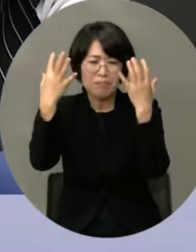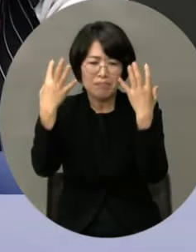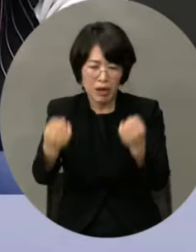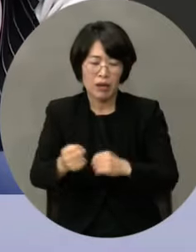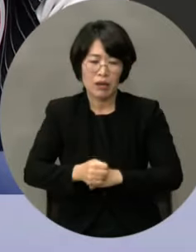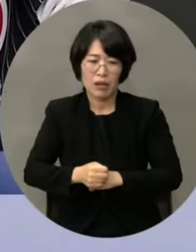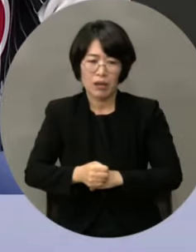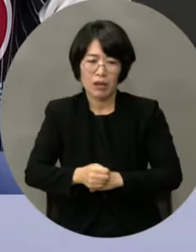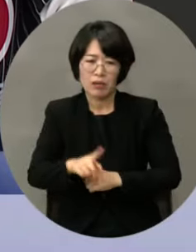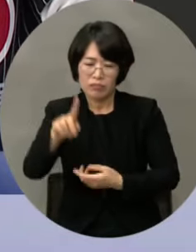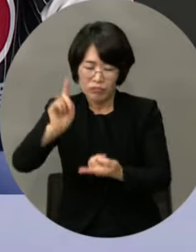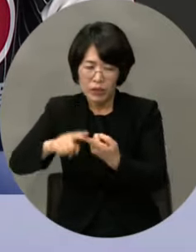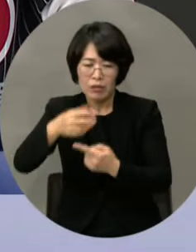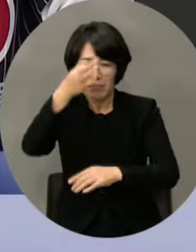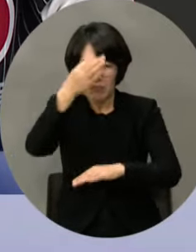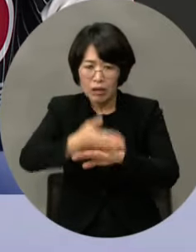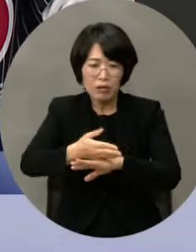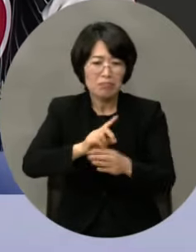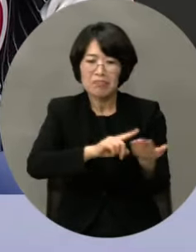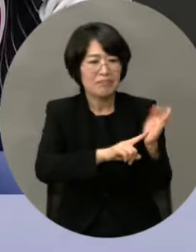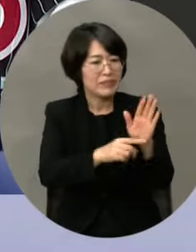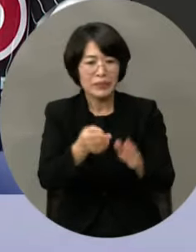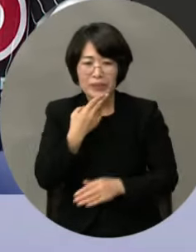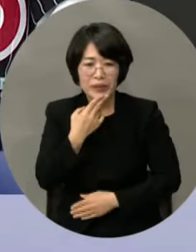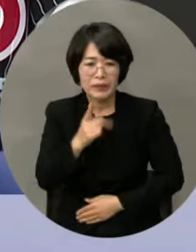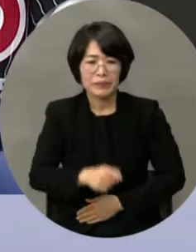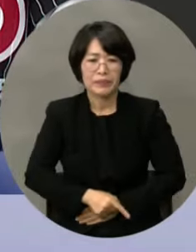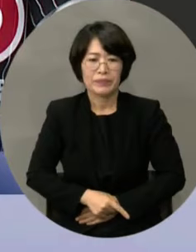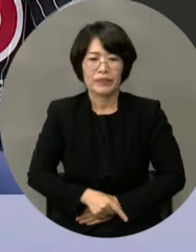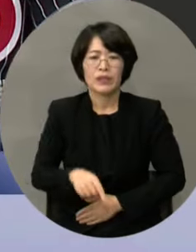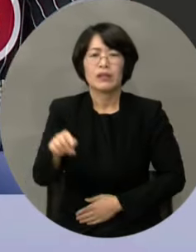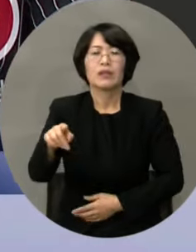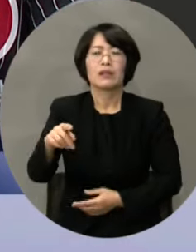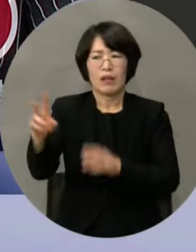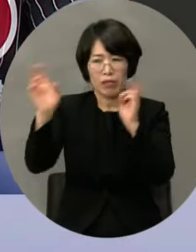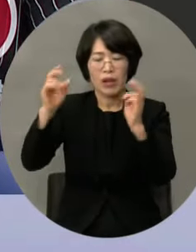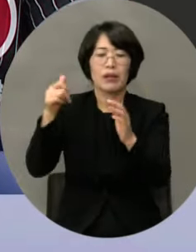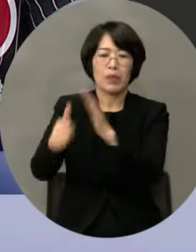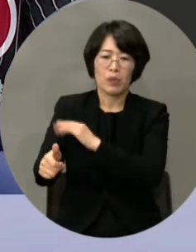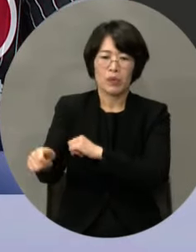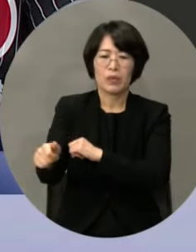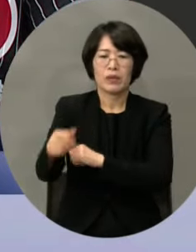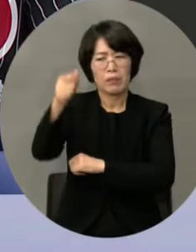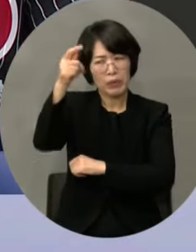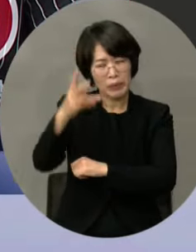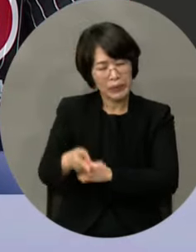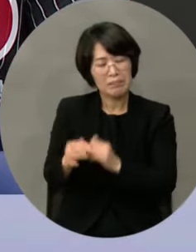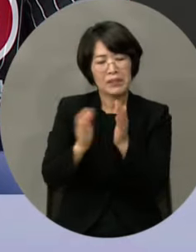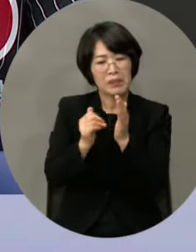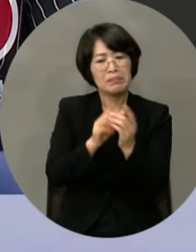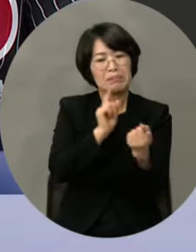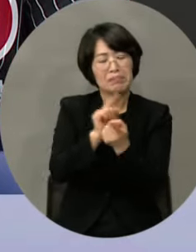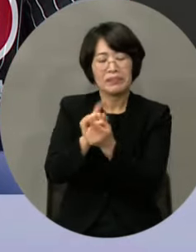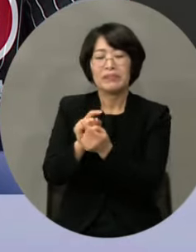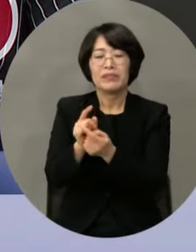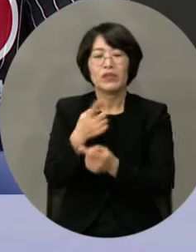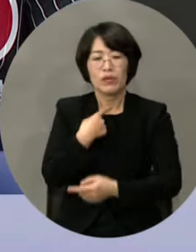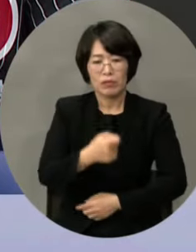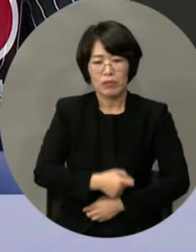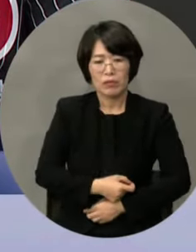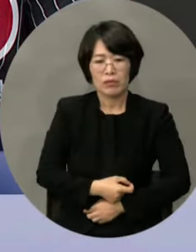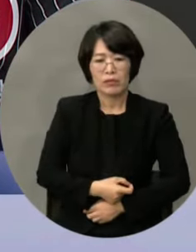많은 고통을 받았는데 사과하실 의향은 없는지. 그 회사의 대표를 서너 차례 따로 비공식적으로 만난 바 있습니다.